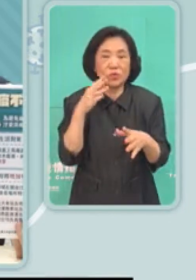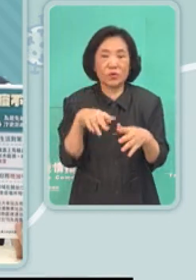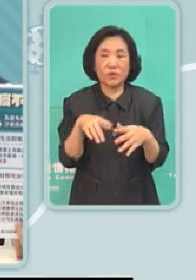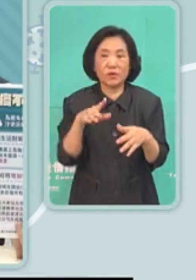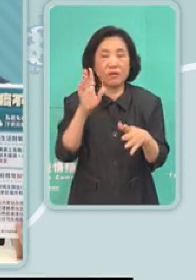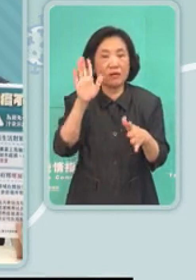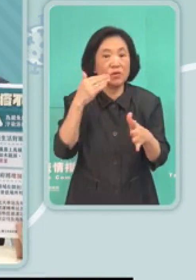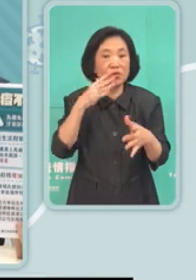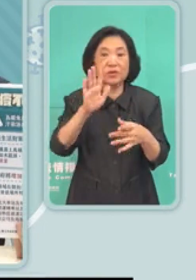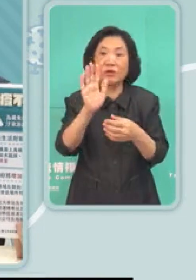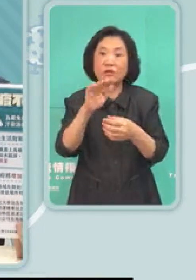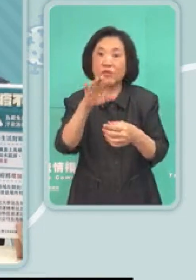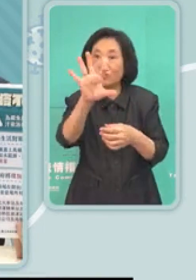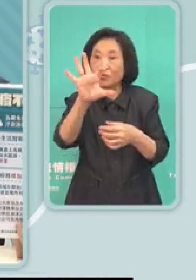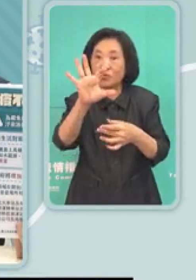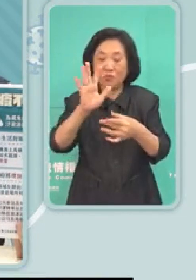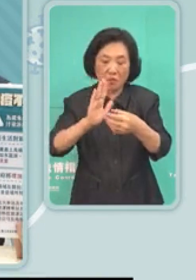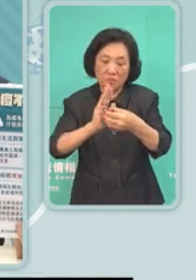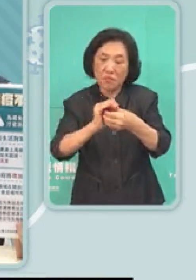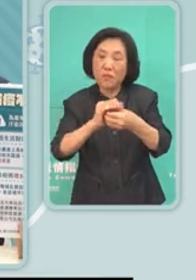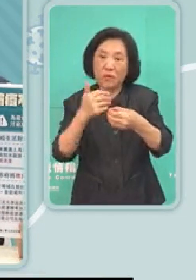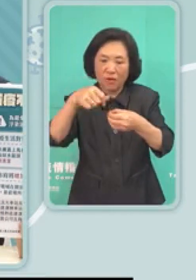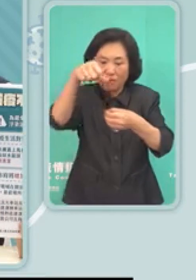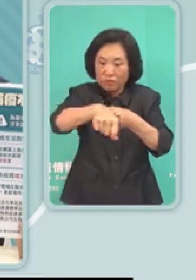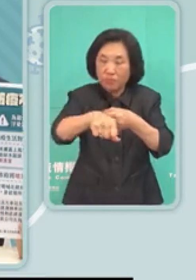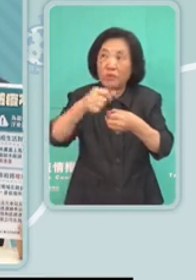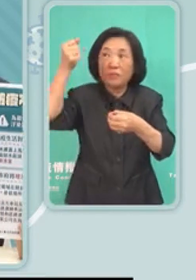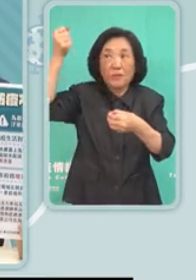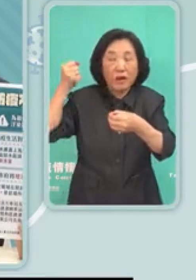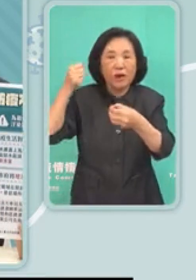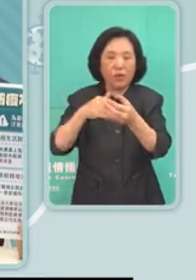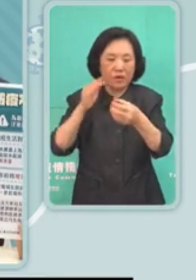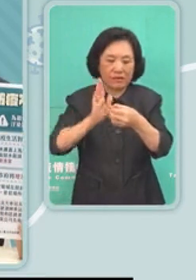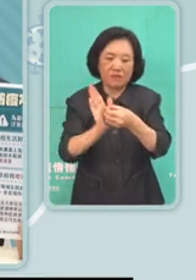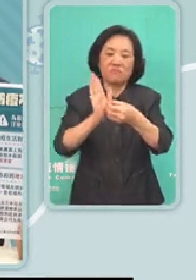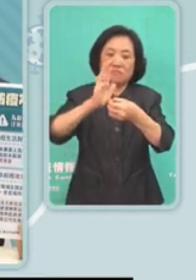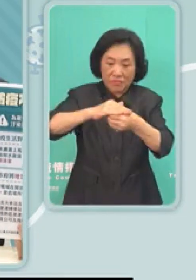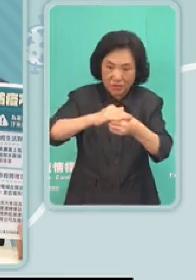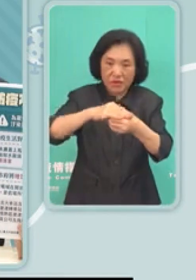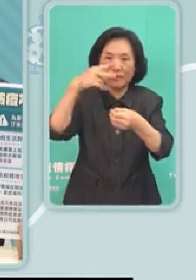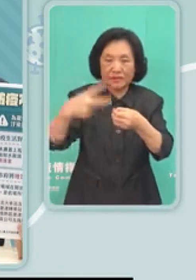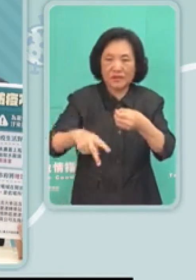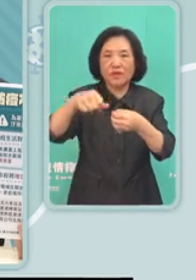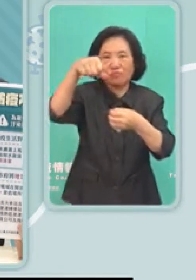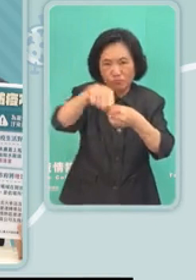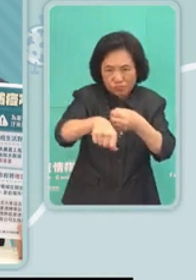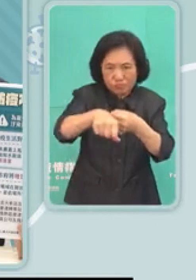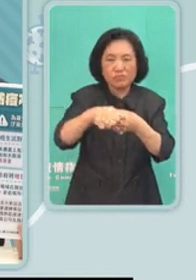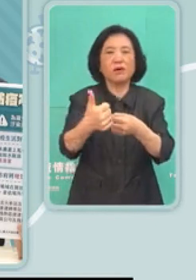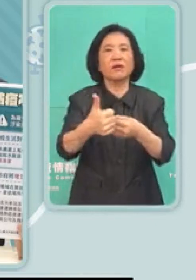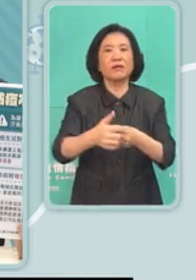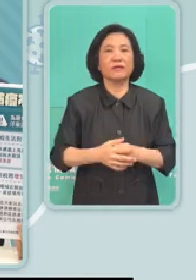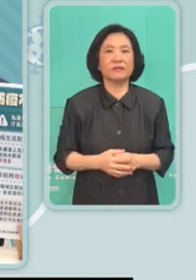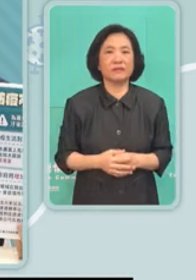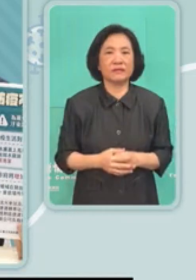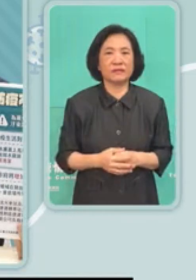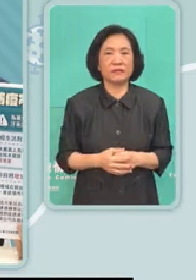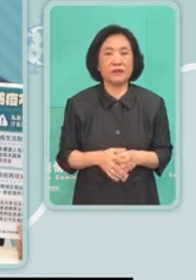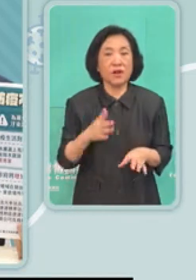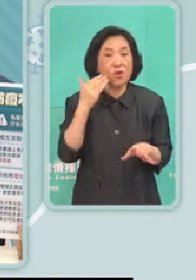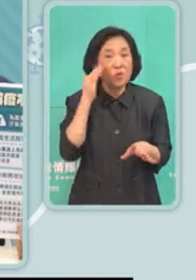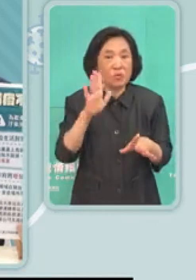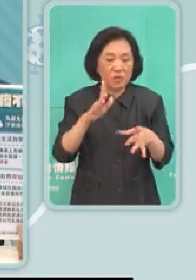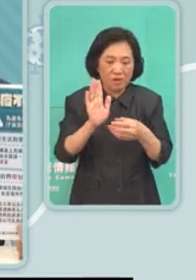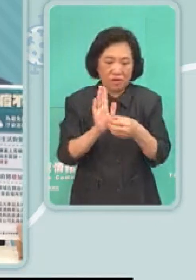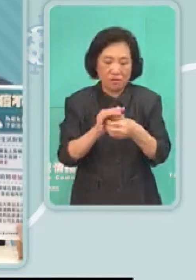间使用厕所你知道应该是马桶盖先盖上去才冲水，这样才